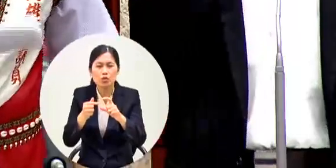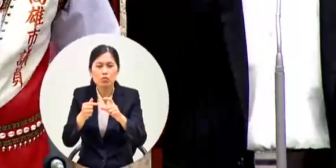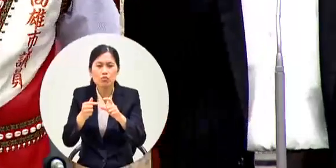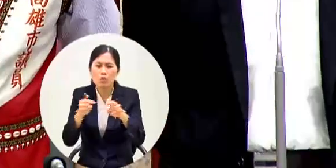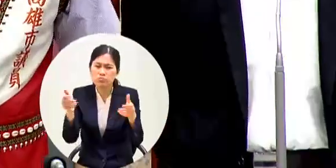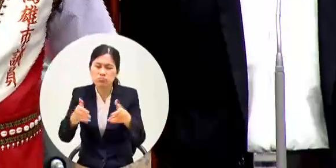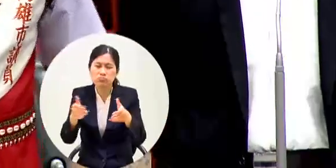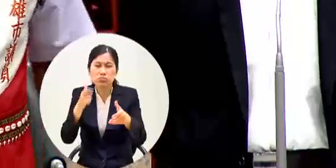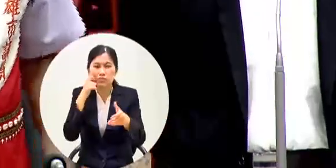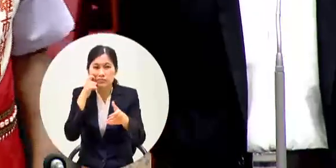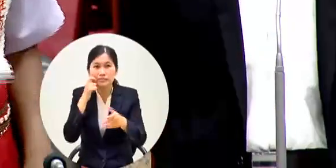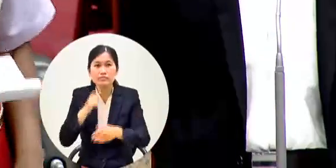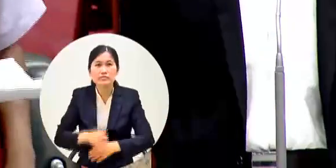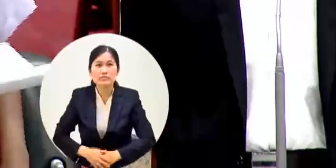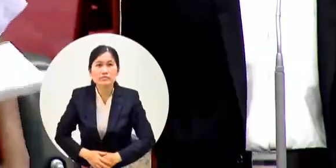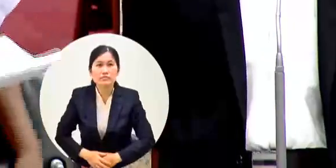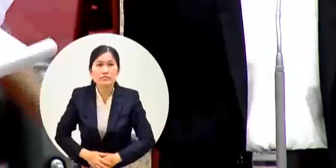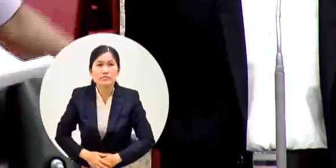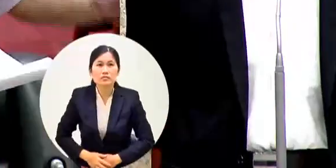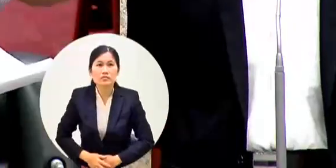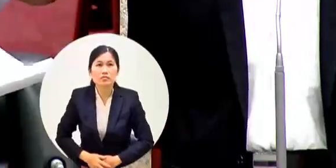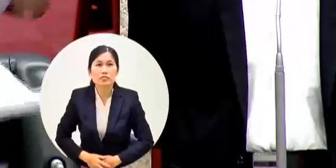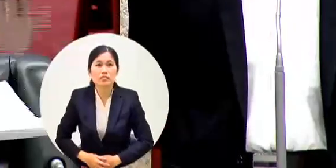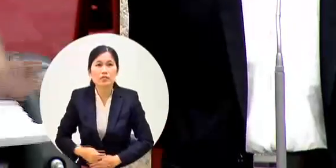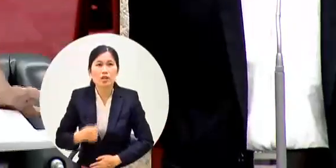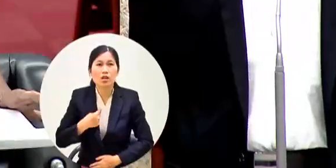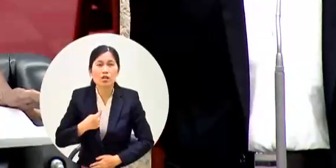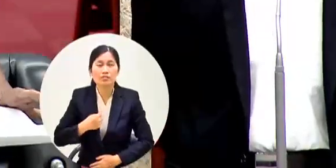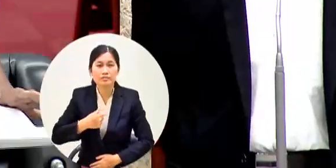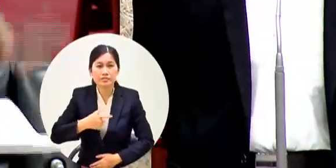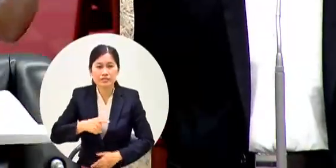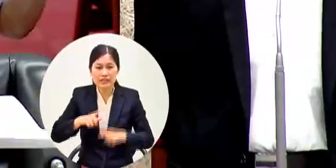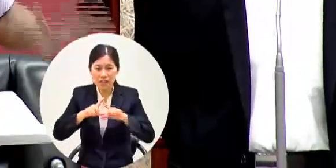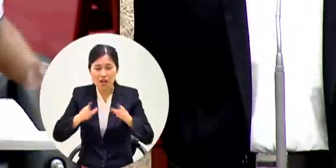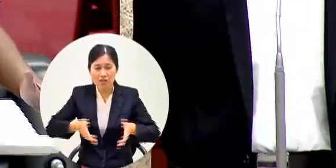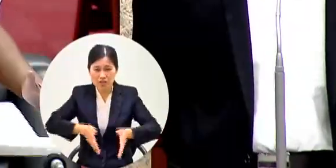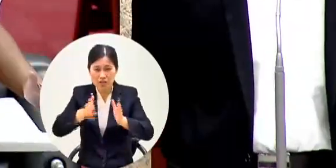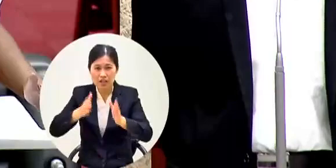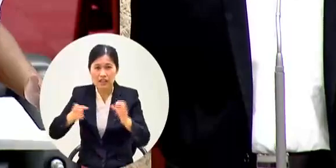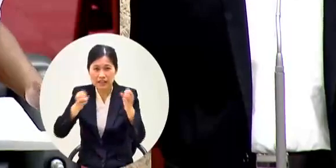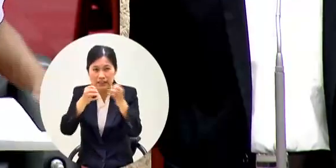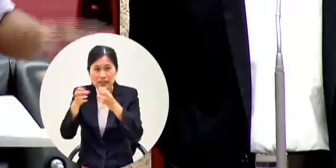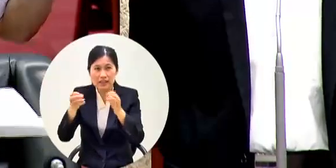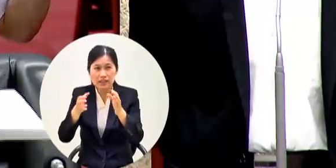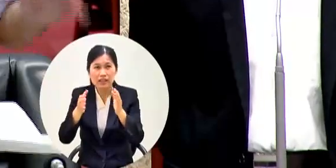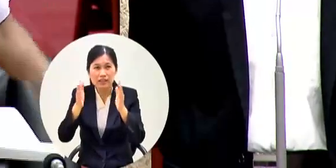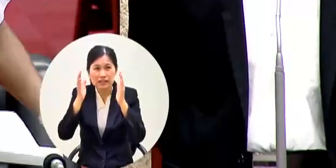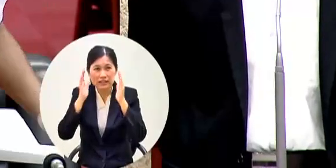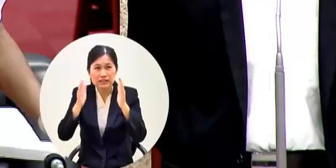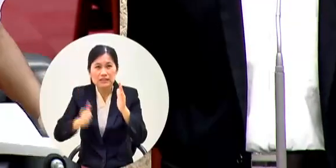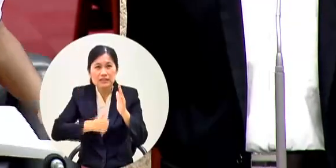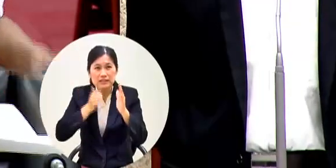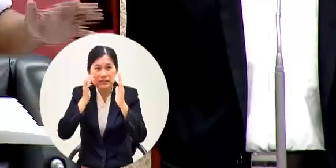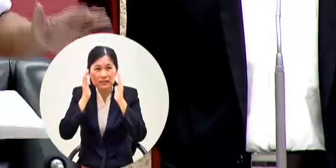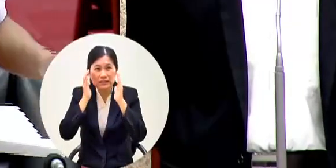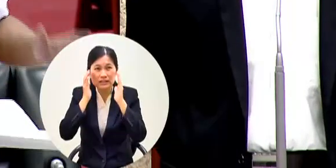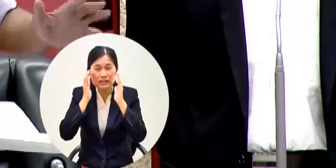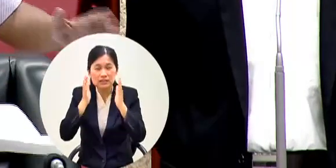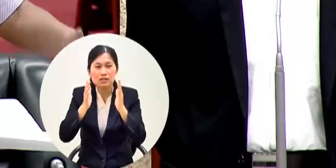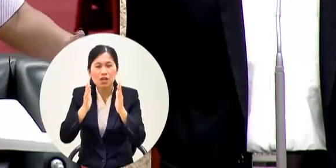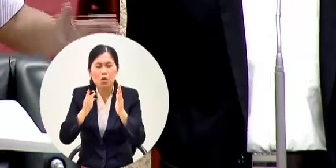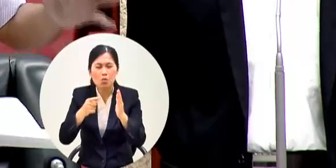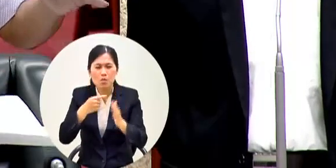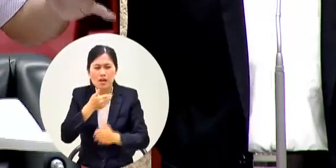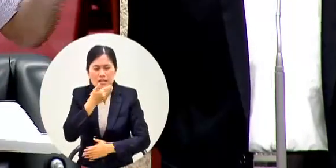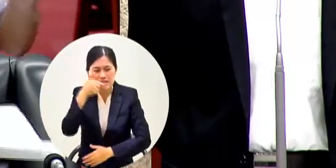落里面你达到它的一个标准的时候，它把它更正为乡村区的一种建筑用地，是这样的。 很抱歉，因为时间